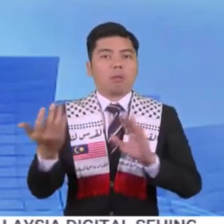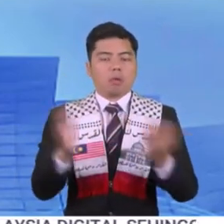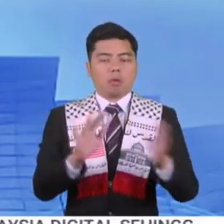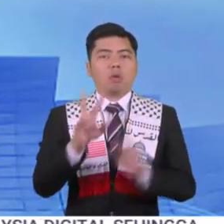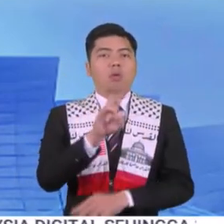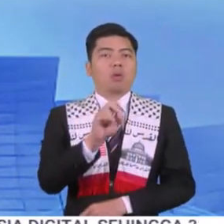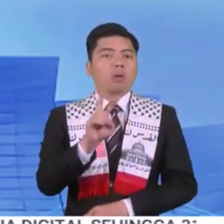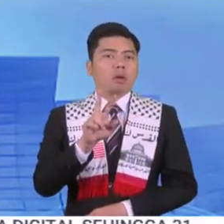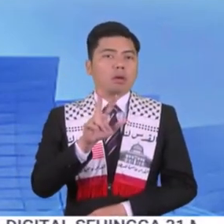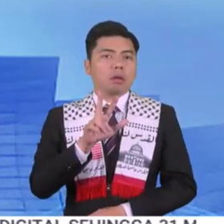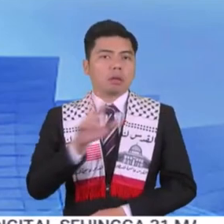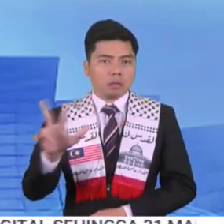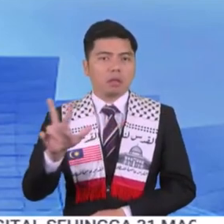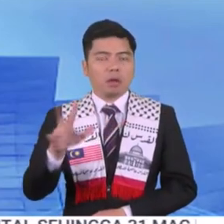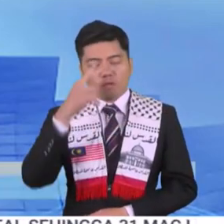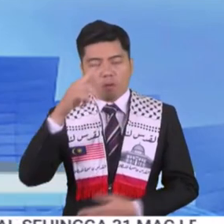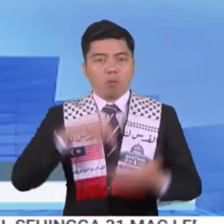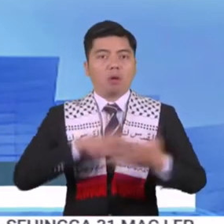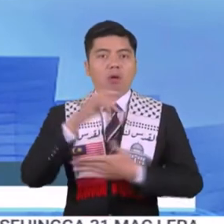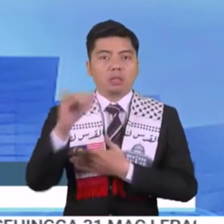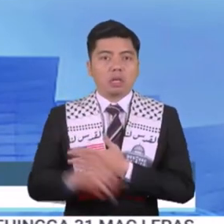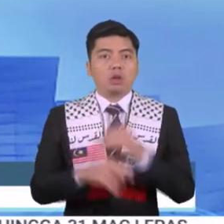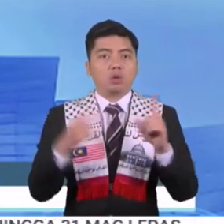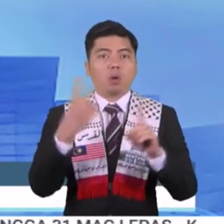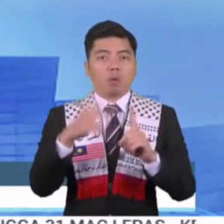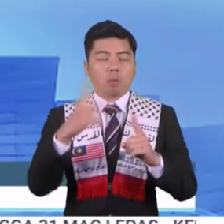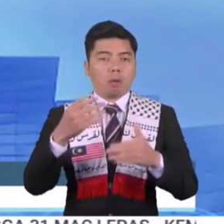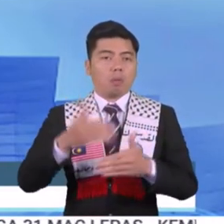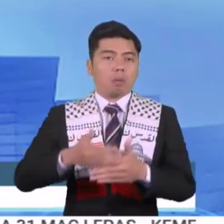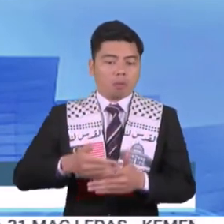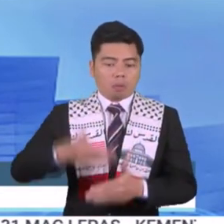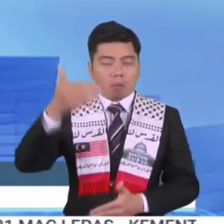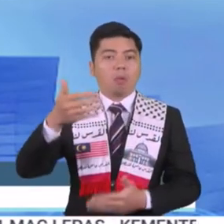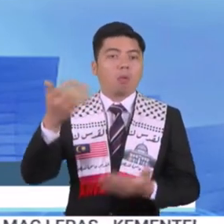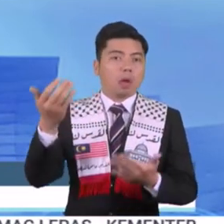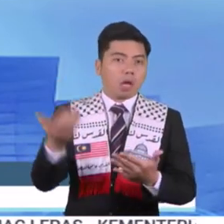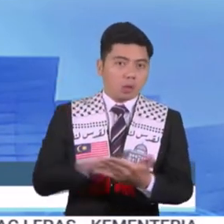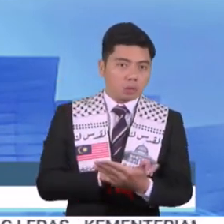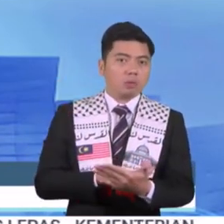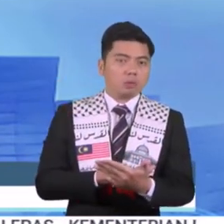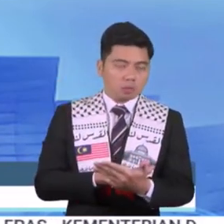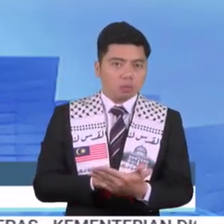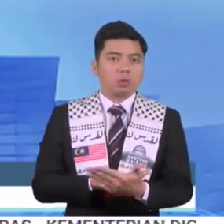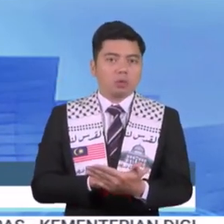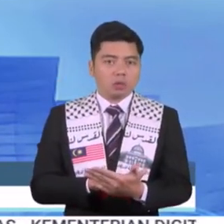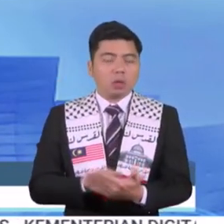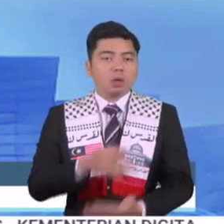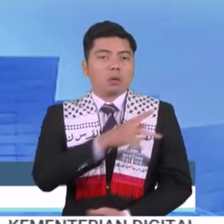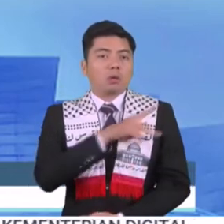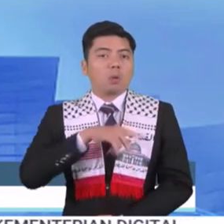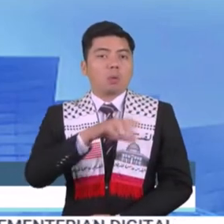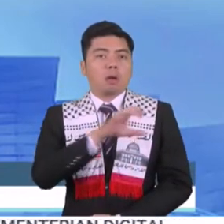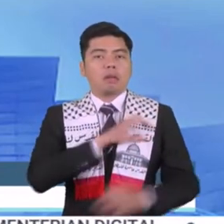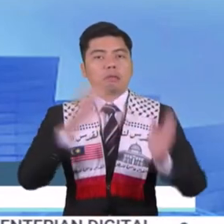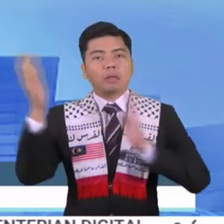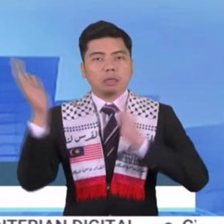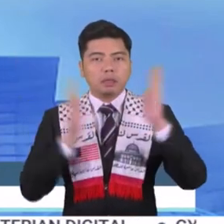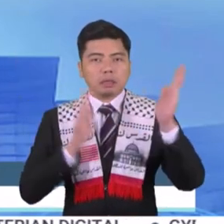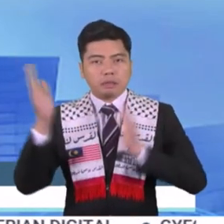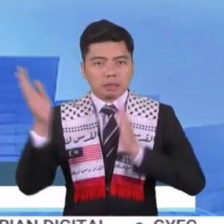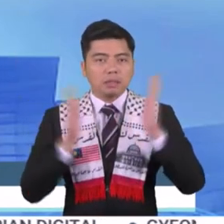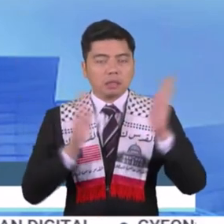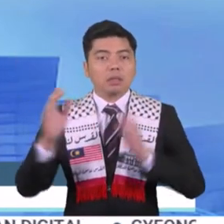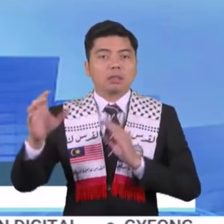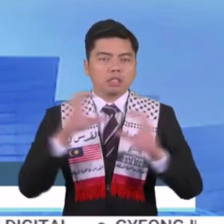berbanding 2023 bagi melaksanakan 12 projek pembangunan fizikal baharu menurut ketua polis negara